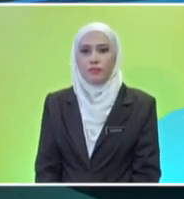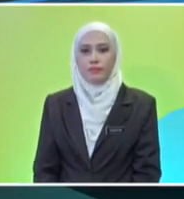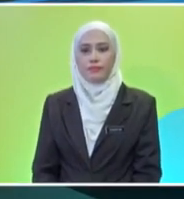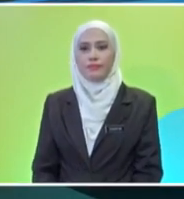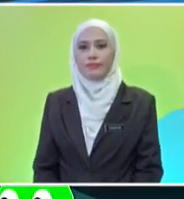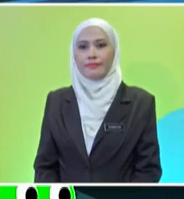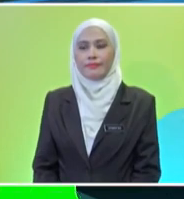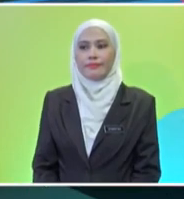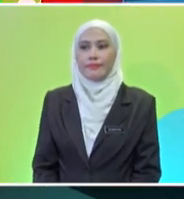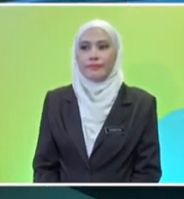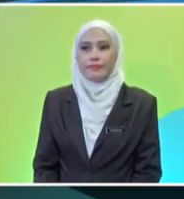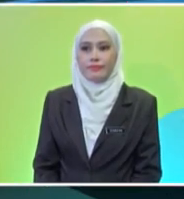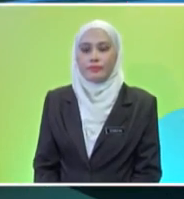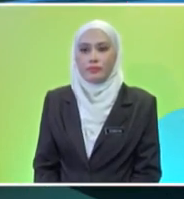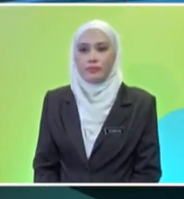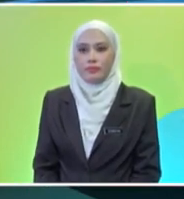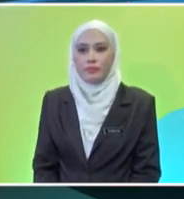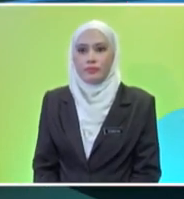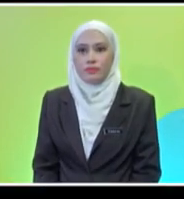yang terakhir